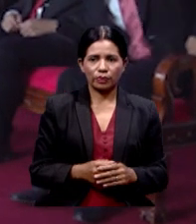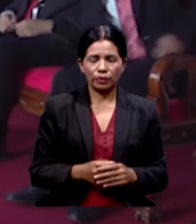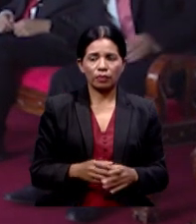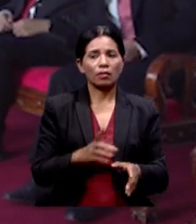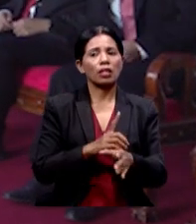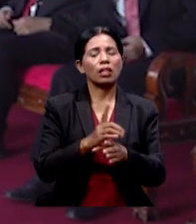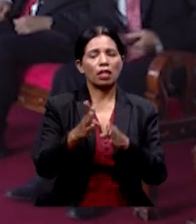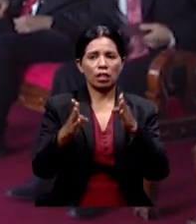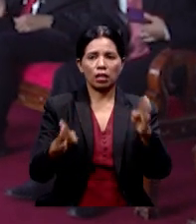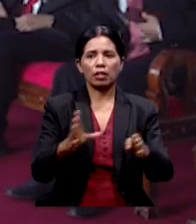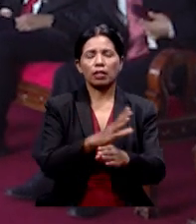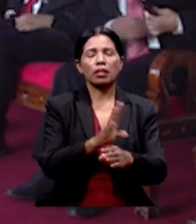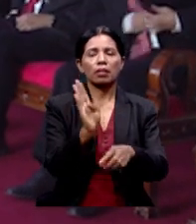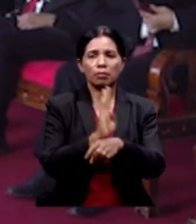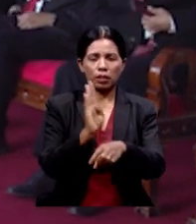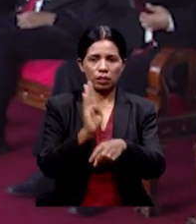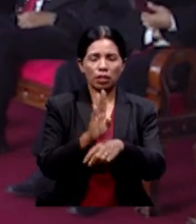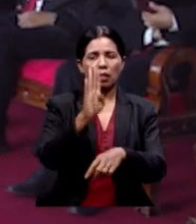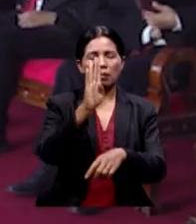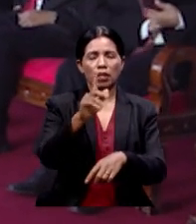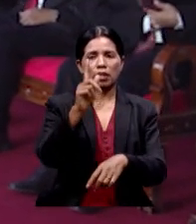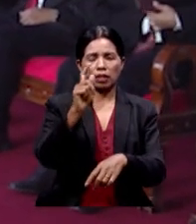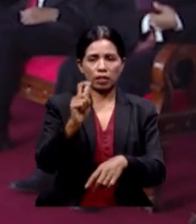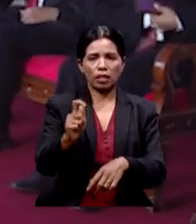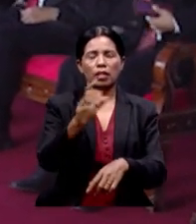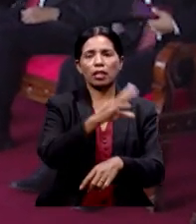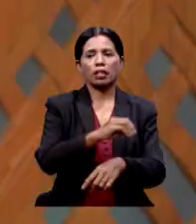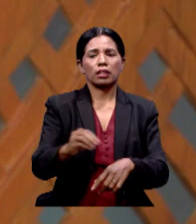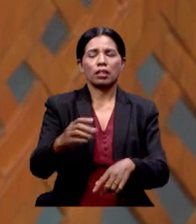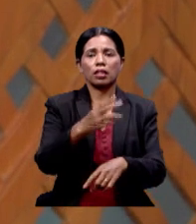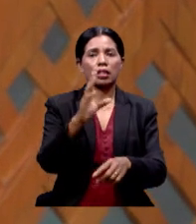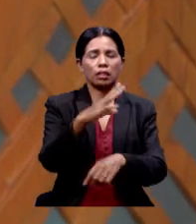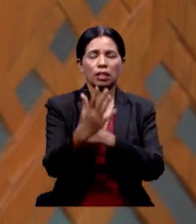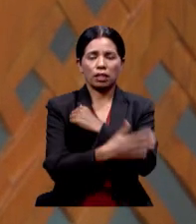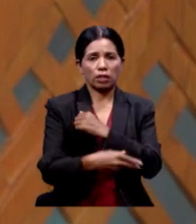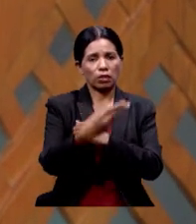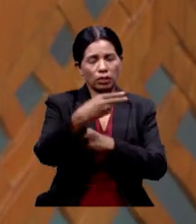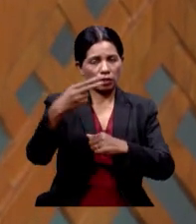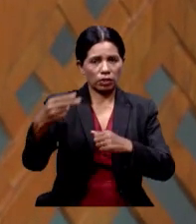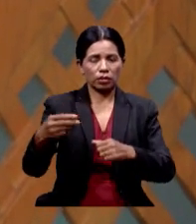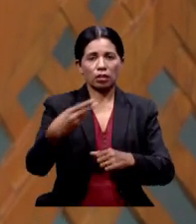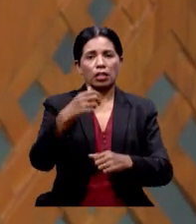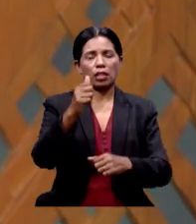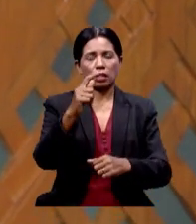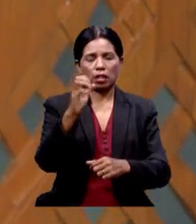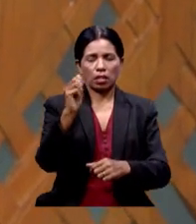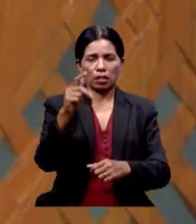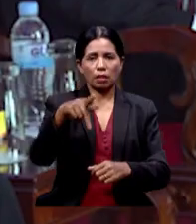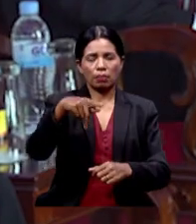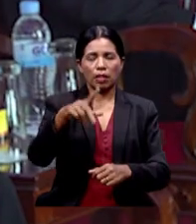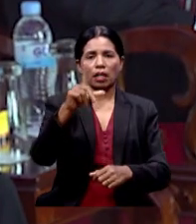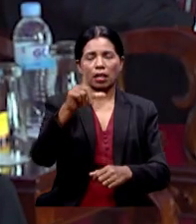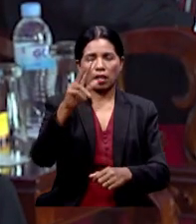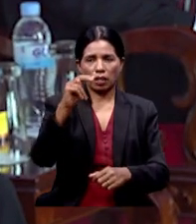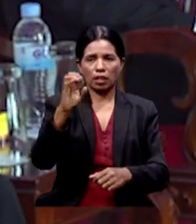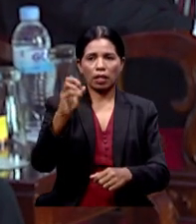Direktur Perencanaan Bisnis PT Perusahaan Listrik Negara Indonesia Hartanto Wibowo Hateten PLN Indonesia